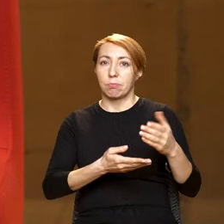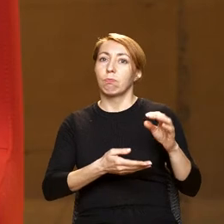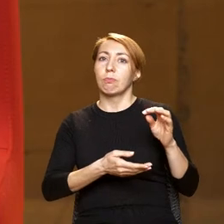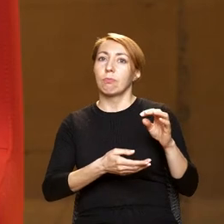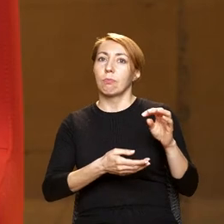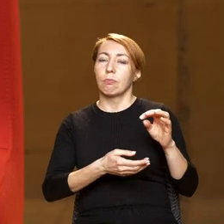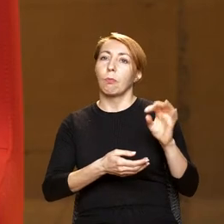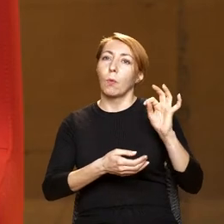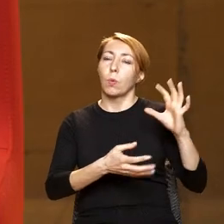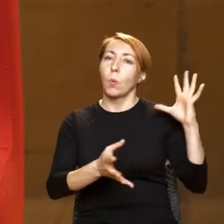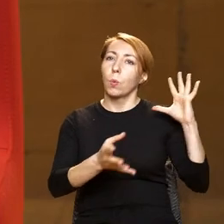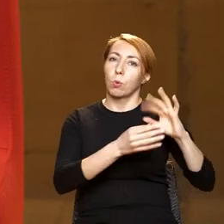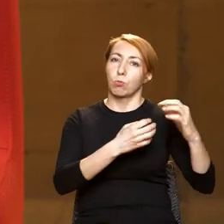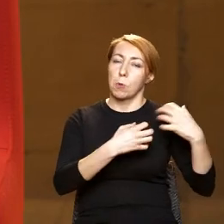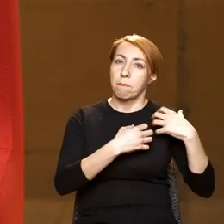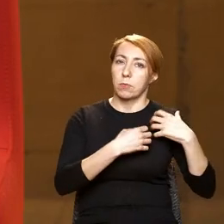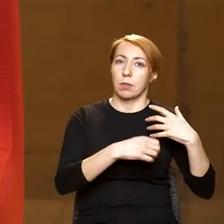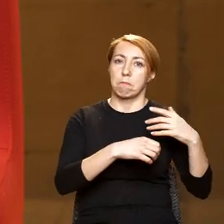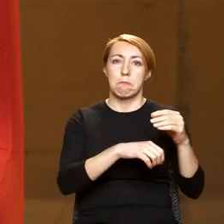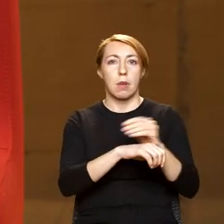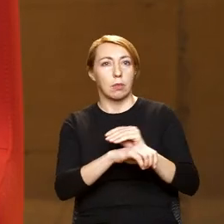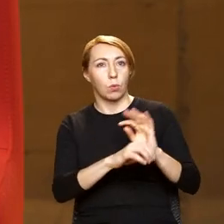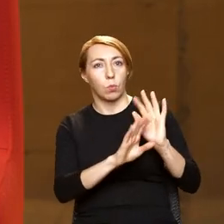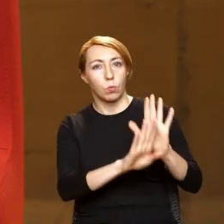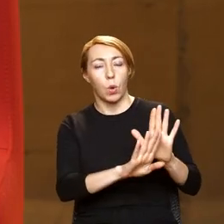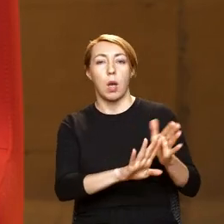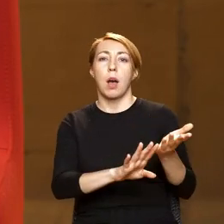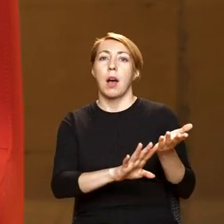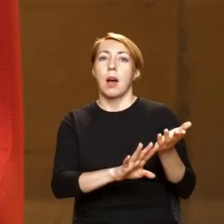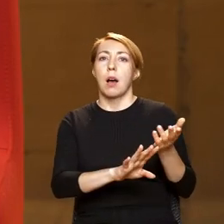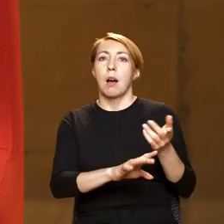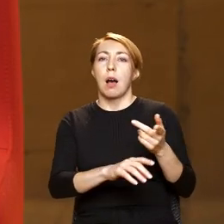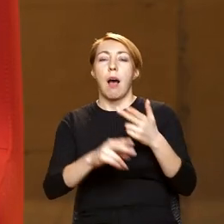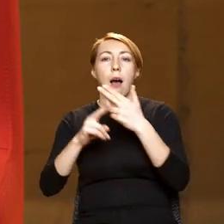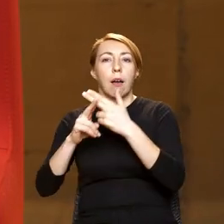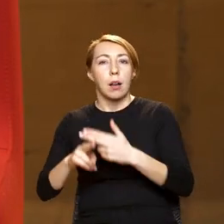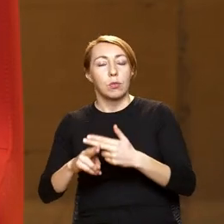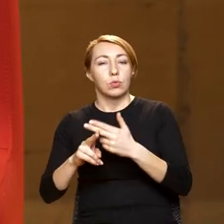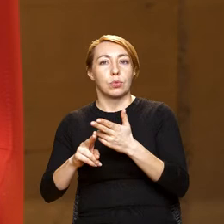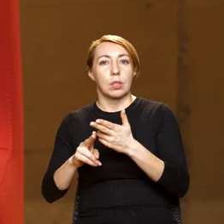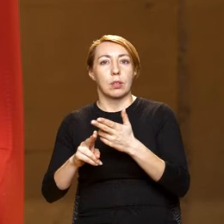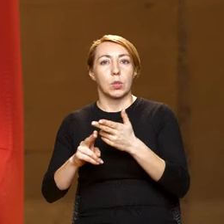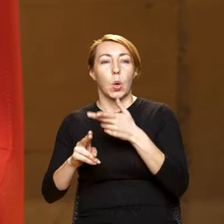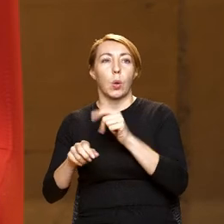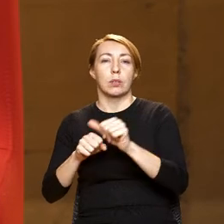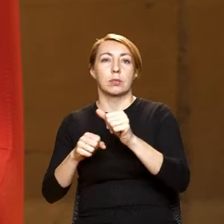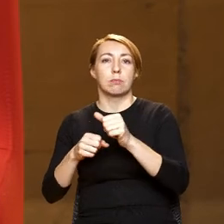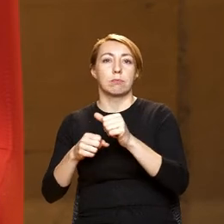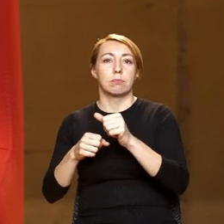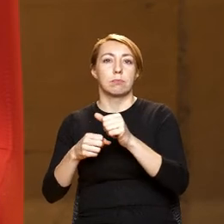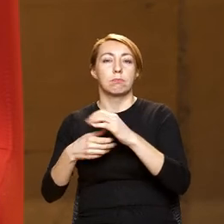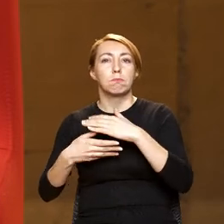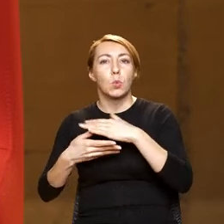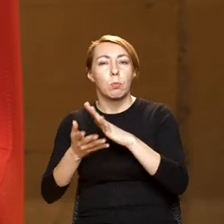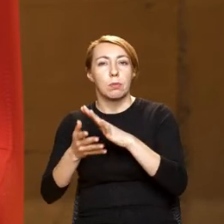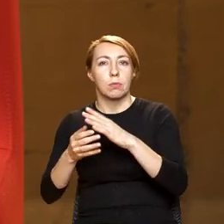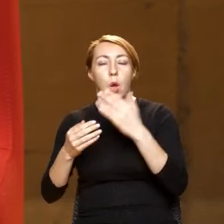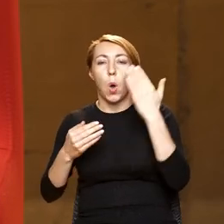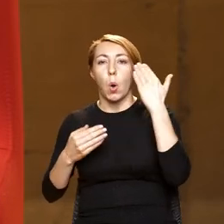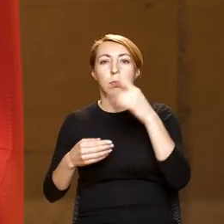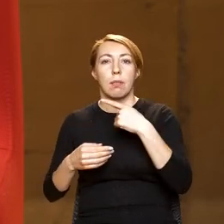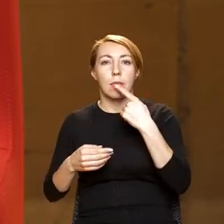jego dorobku. A duża część tej publikacji, tej bibliografii, przepraszam, to są publikacje